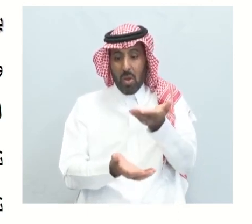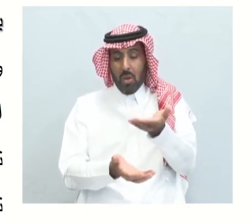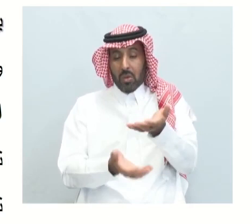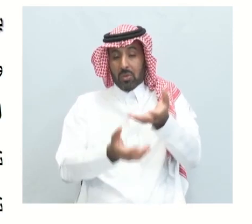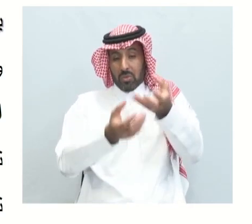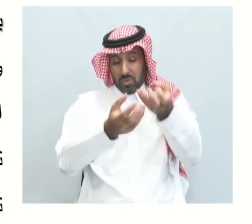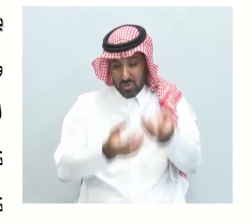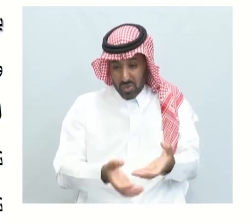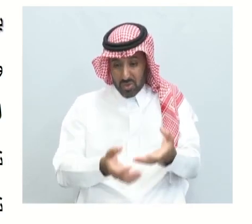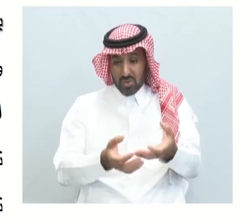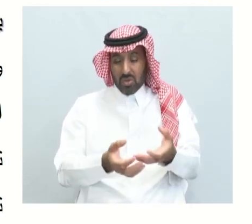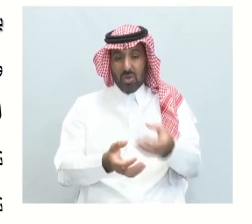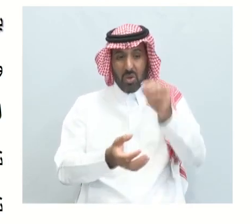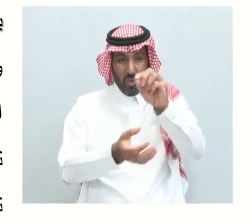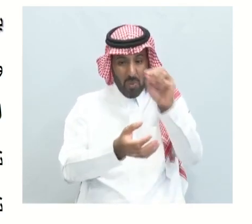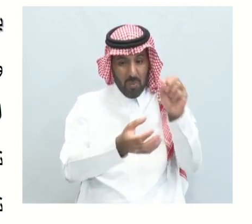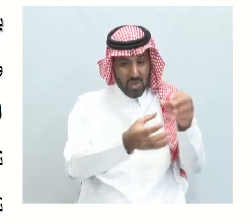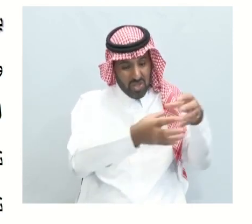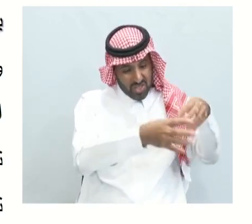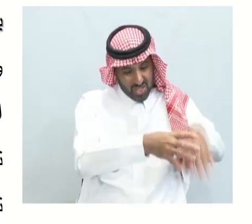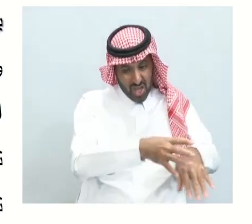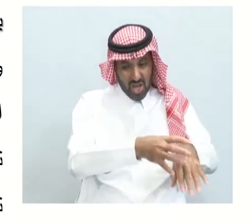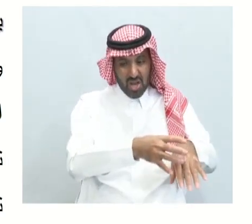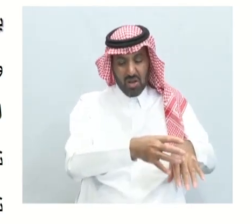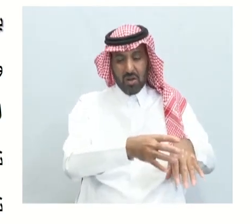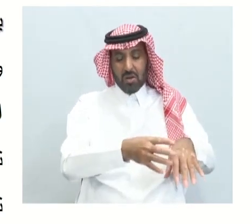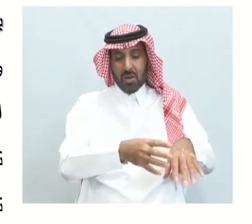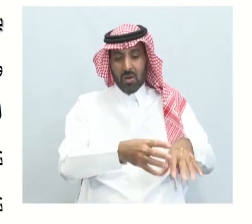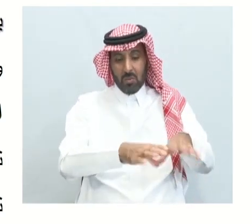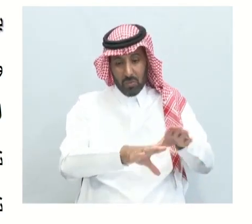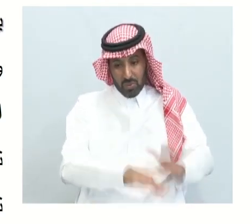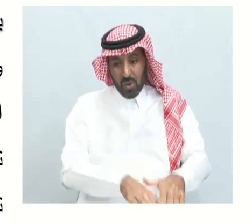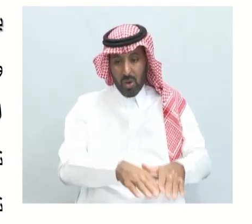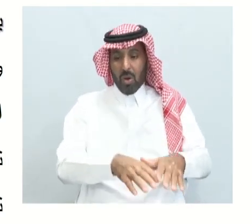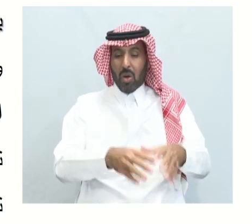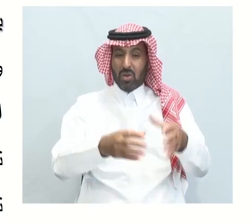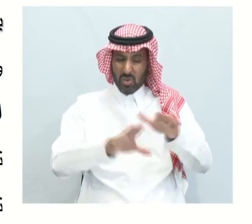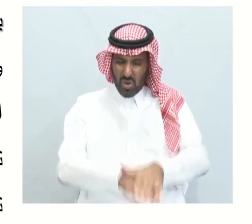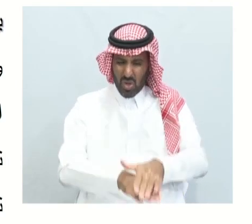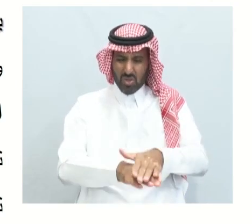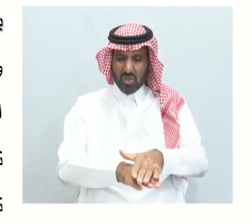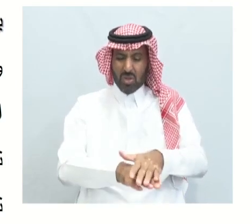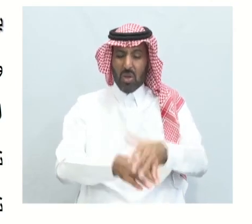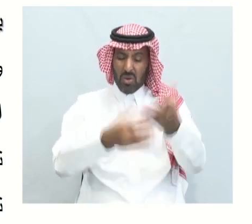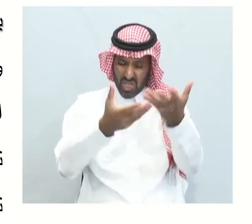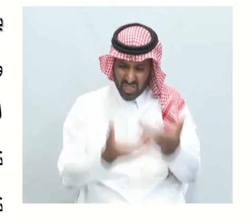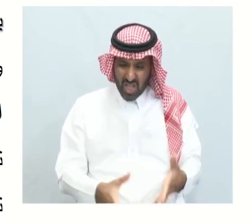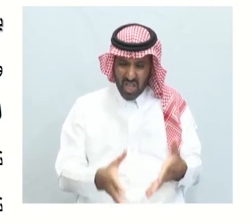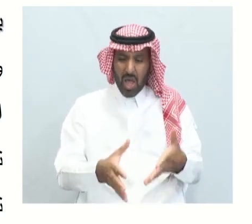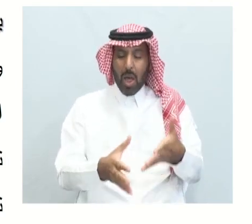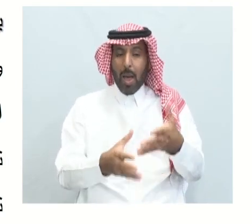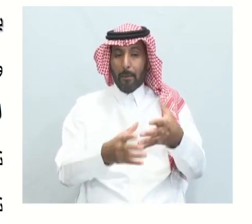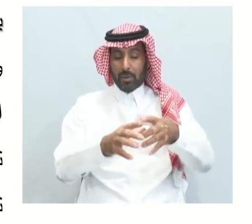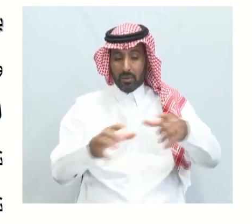بالتدريج الى حبيبات الخزان مما يؤدي الى تراسها وخسف سطح